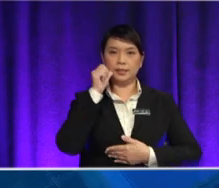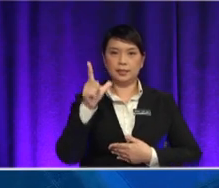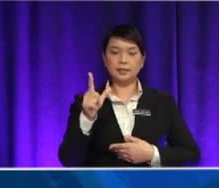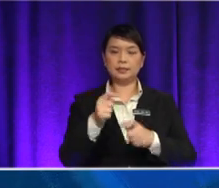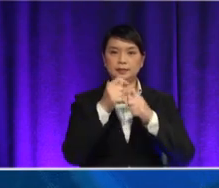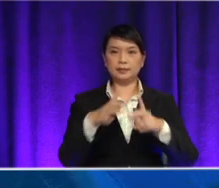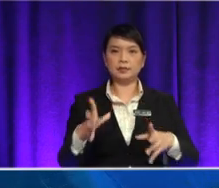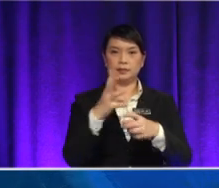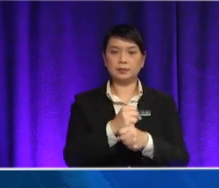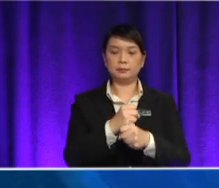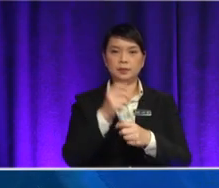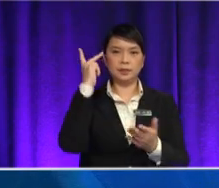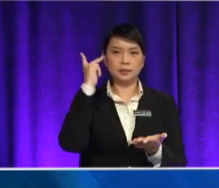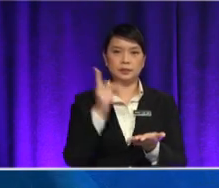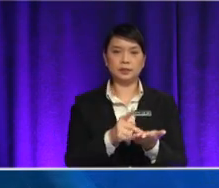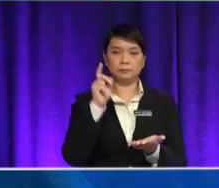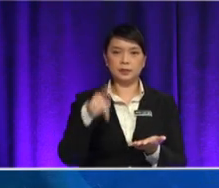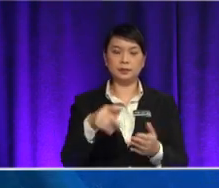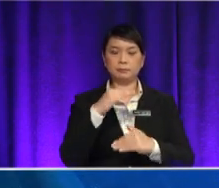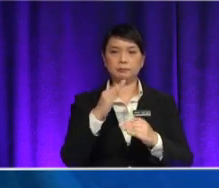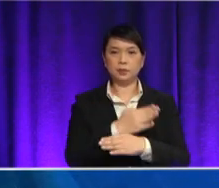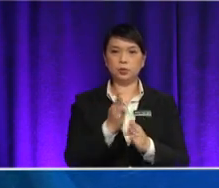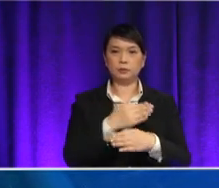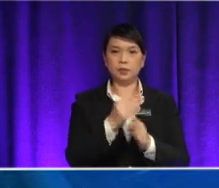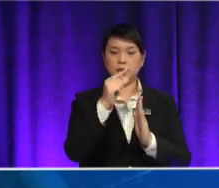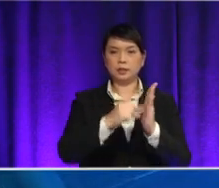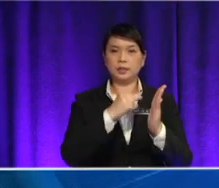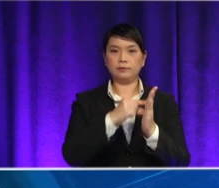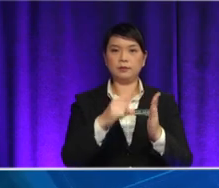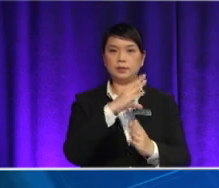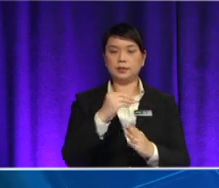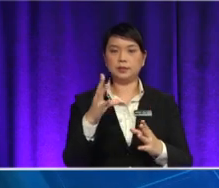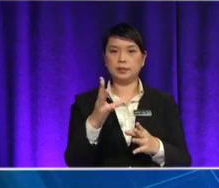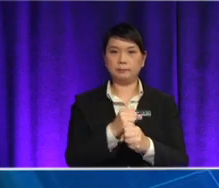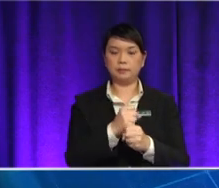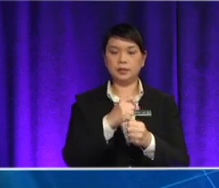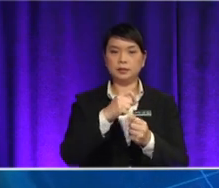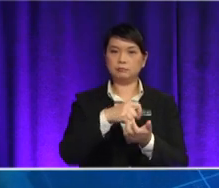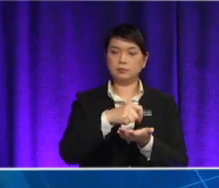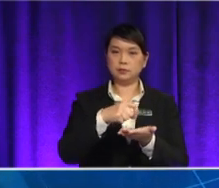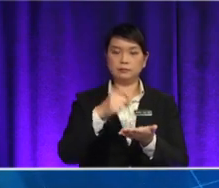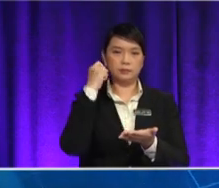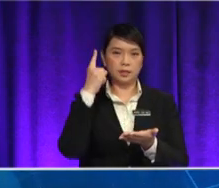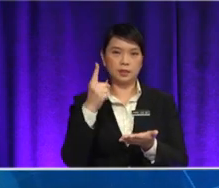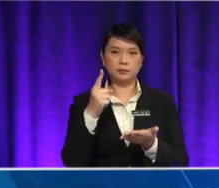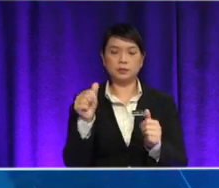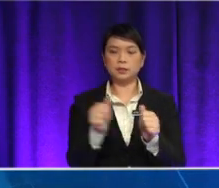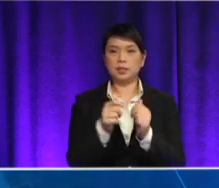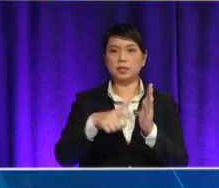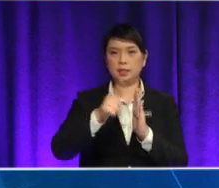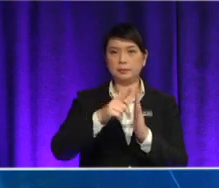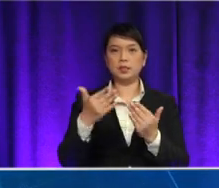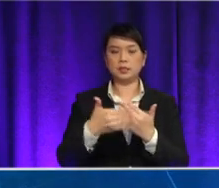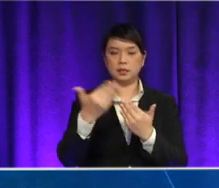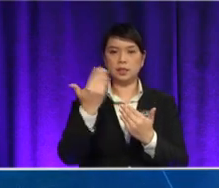dapat mengenal pasti bentuk-bentuk graf dan dapat mustafsir graf dengan lebih mudah.